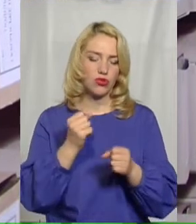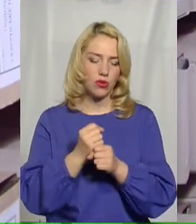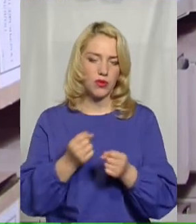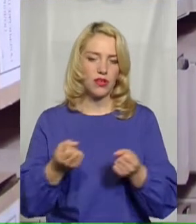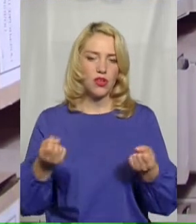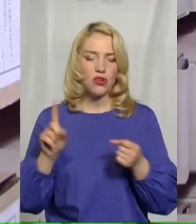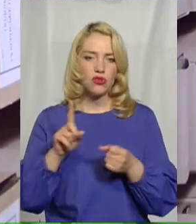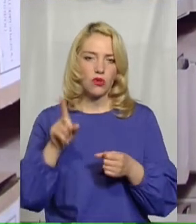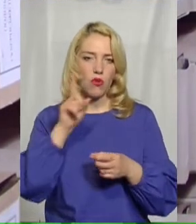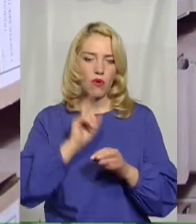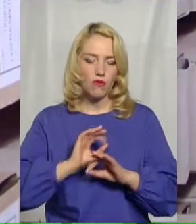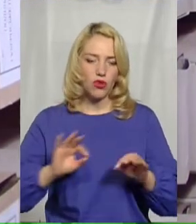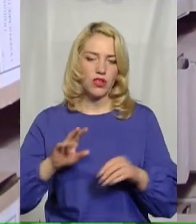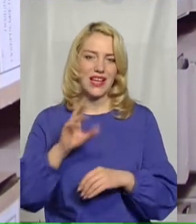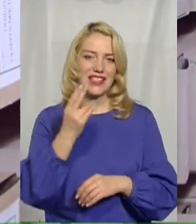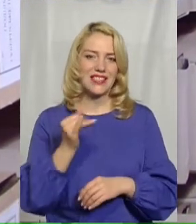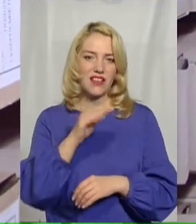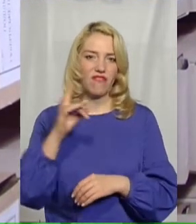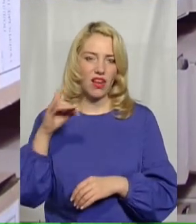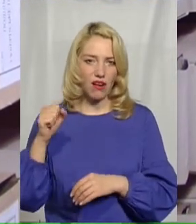над оцифруванням документів, над тим, щоб